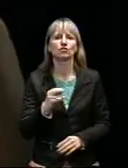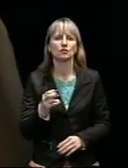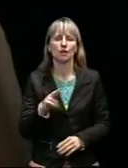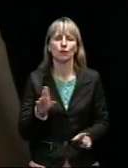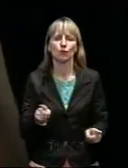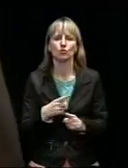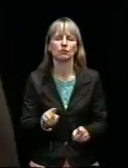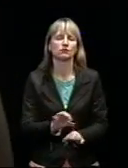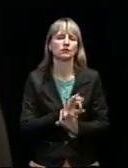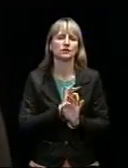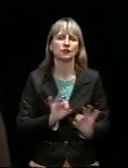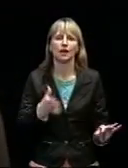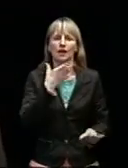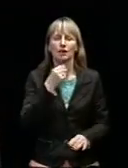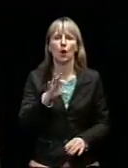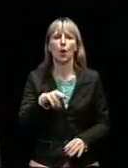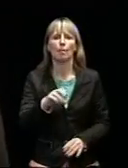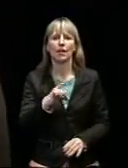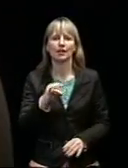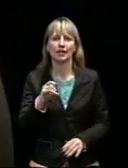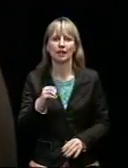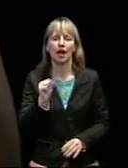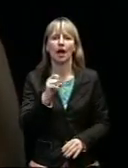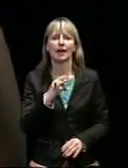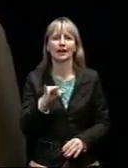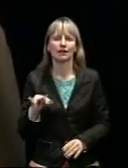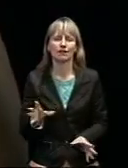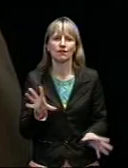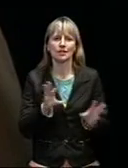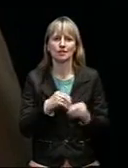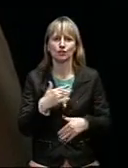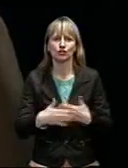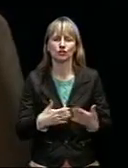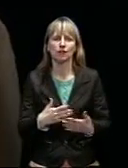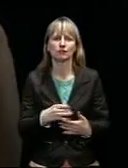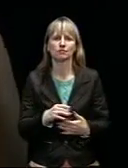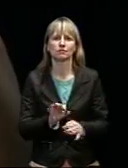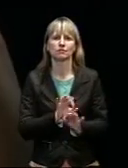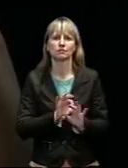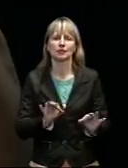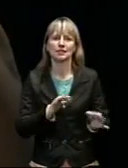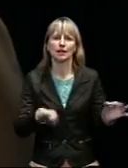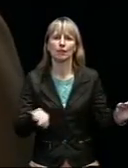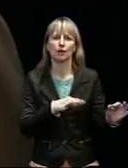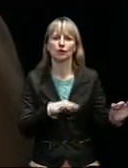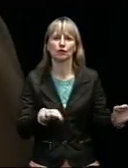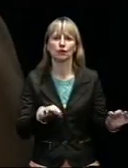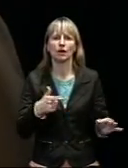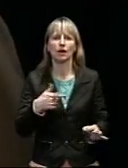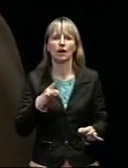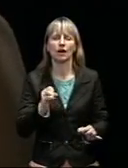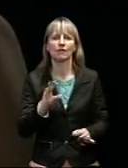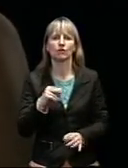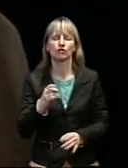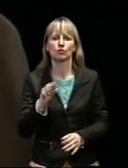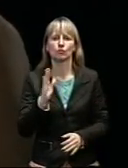потрясающе красивые оперные арии в сочетании с великолепным скрипачом Владимиром Галиченко, который